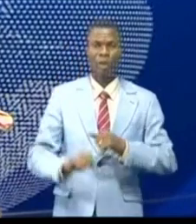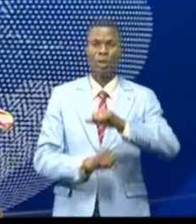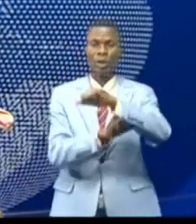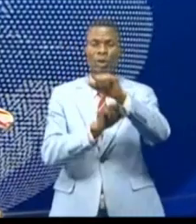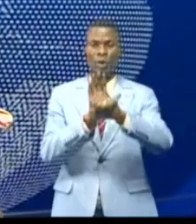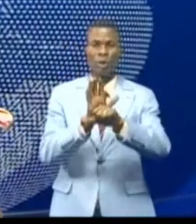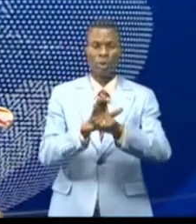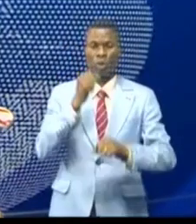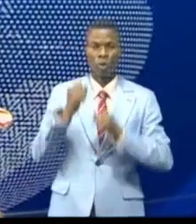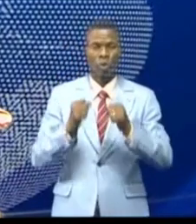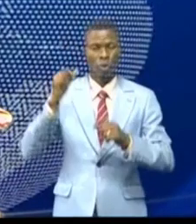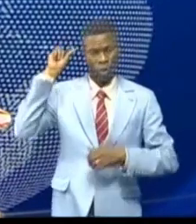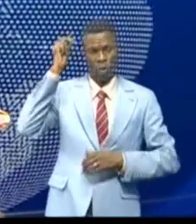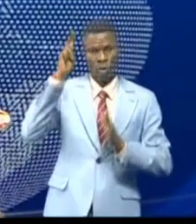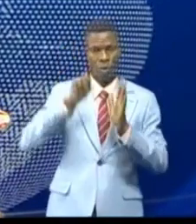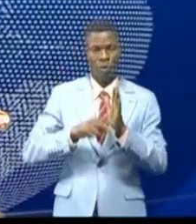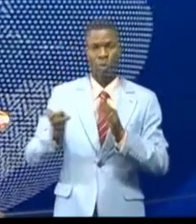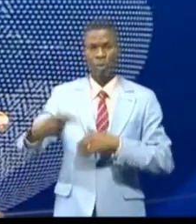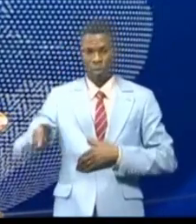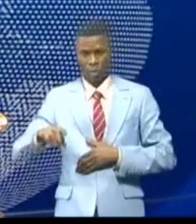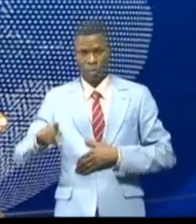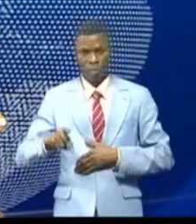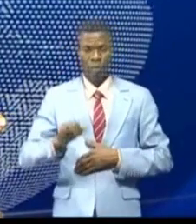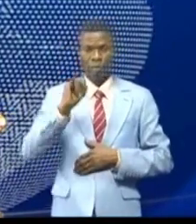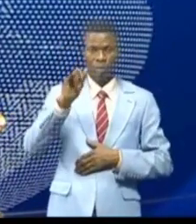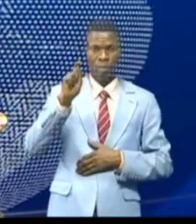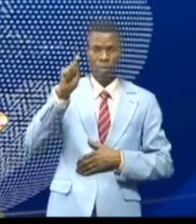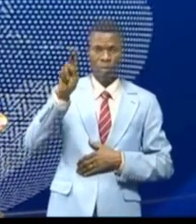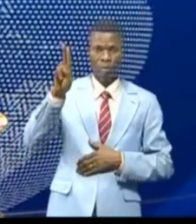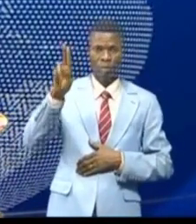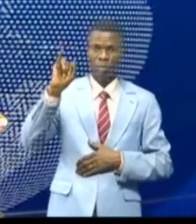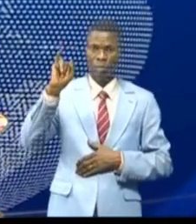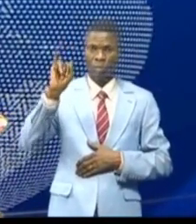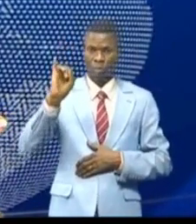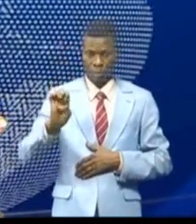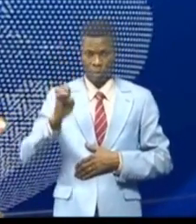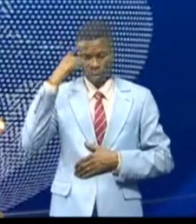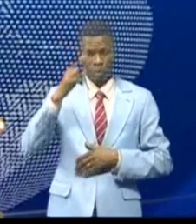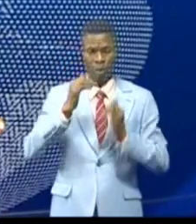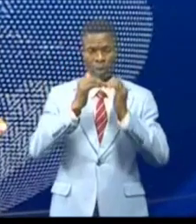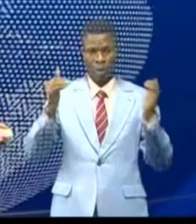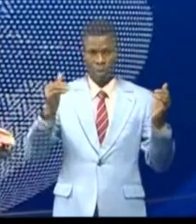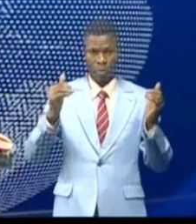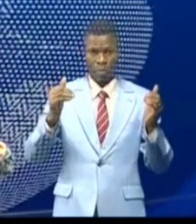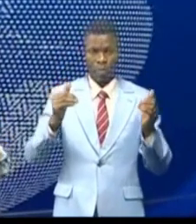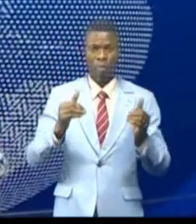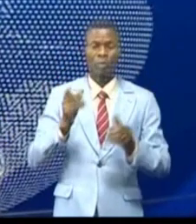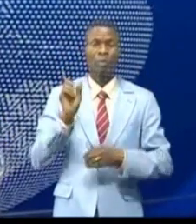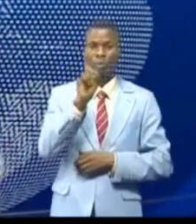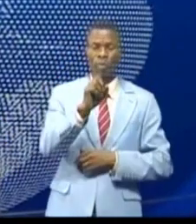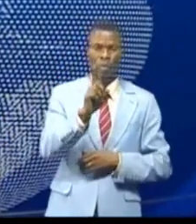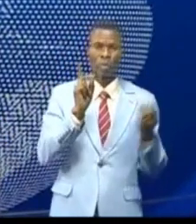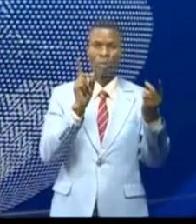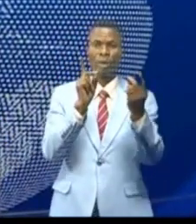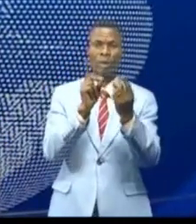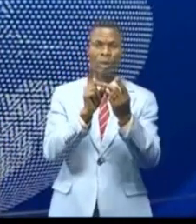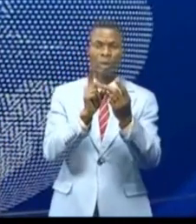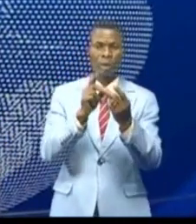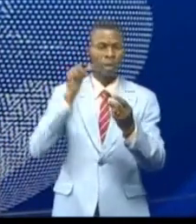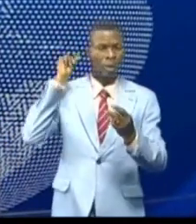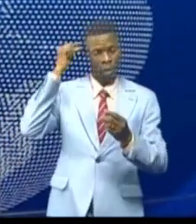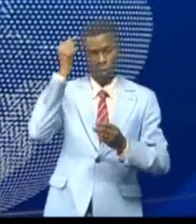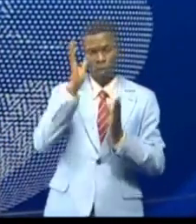aux efforts du gouvernement provincial de l'Ituri pour le rétablissement de la paix. Il est allé à la rencontre du